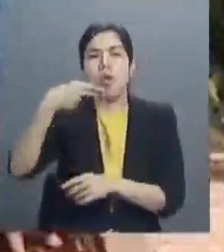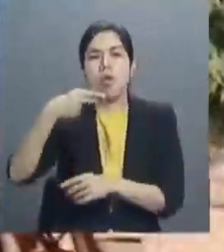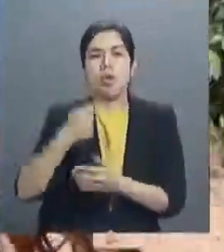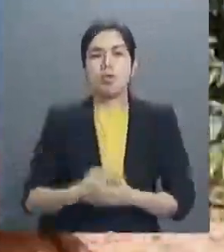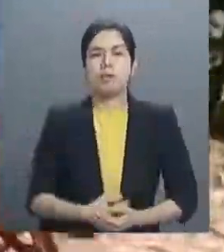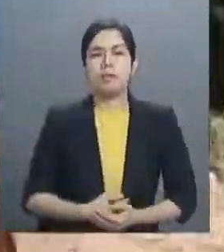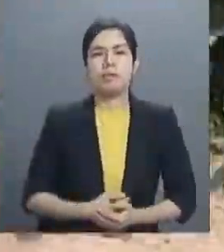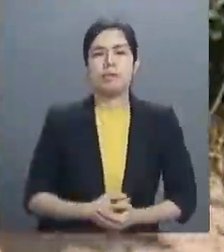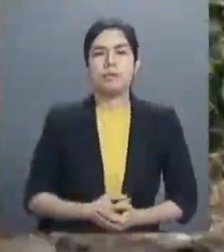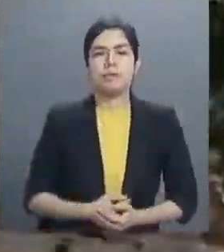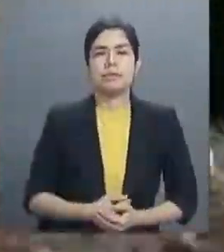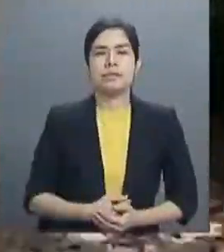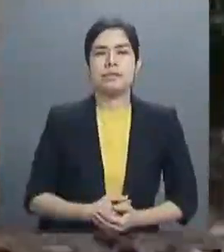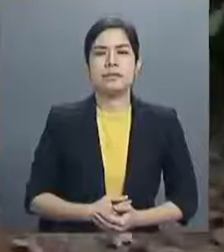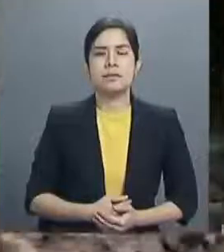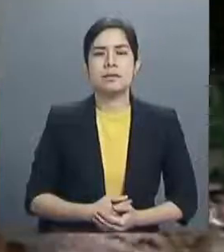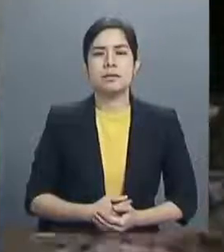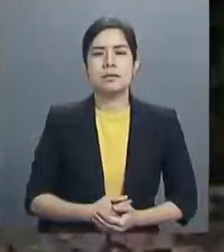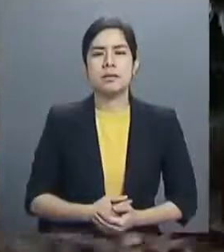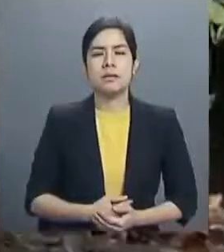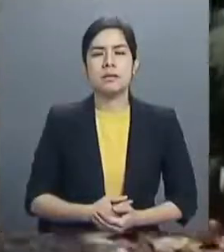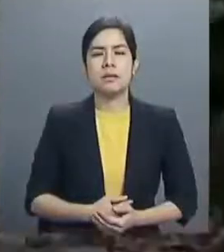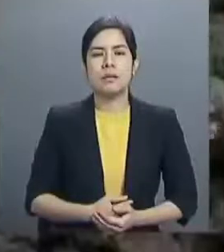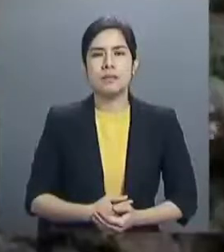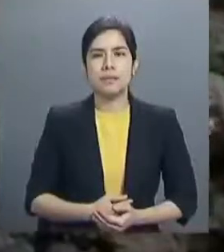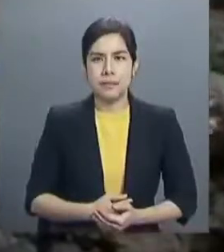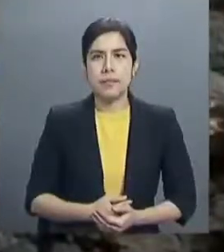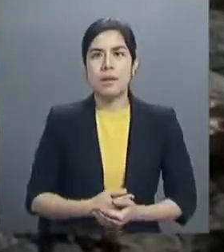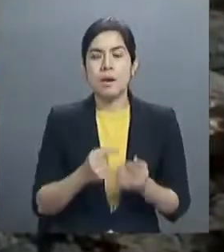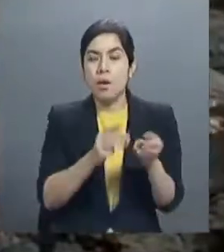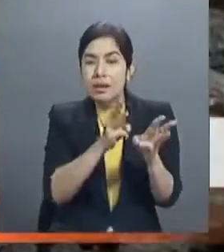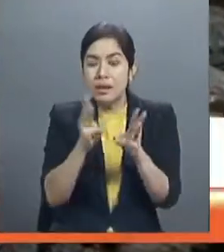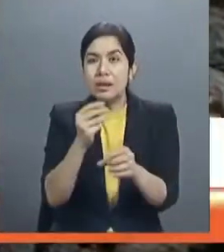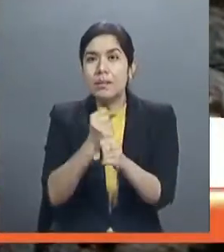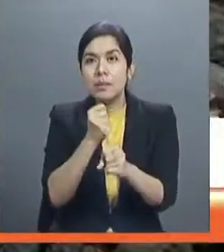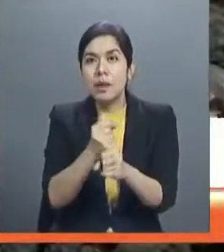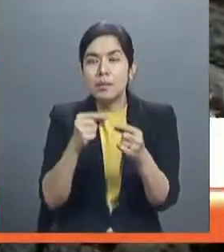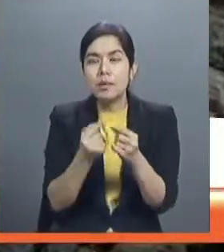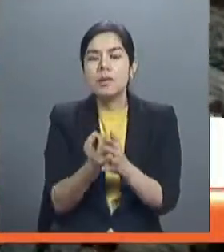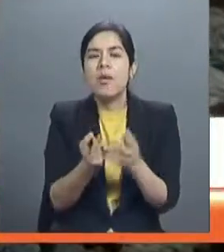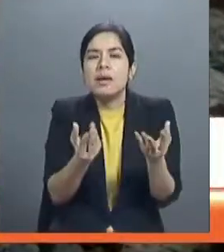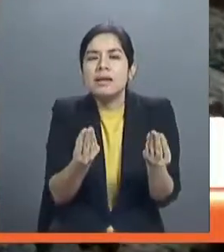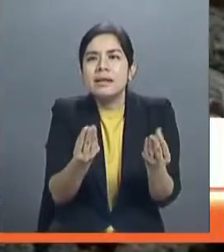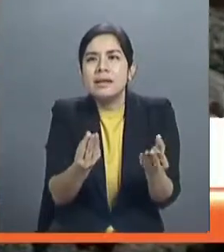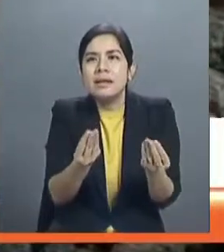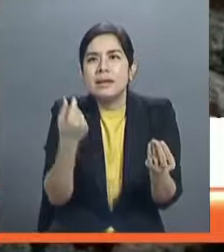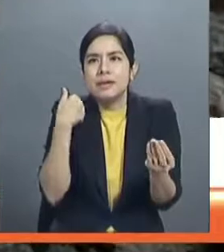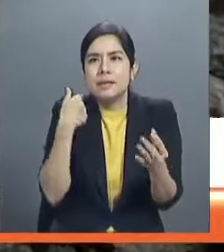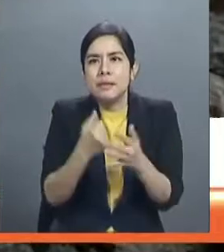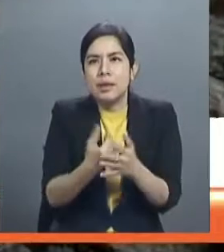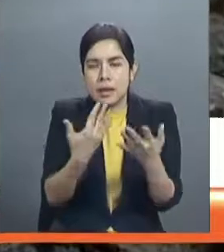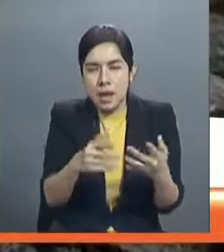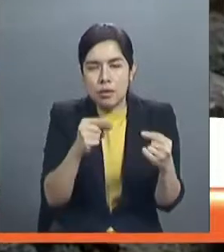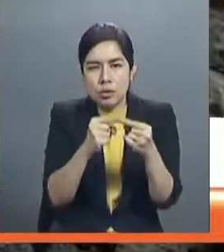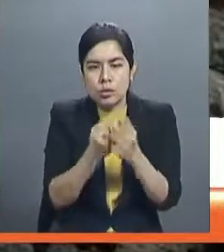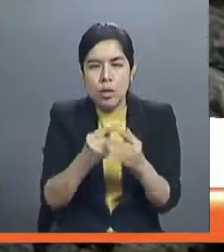ดินซุ่มนี่ดินนี่ม่วนคือเอาไปอุ่มน้ำคลองที่เฮาเฮ็ดนี่เอาไปอุ่มน้ำท้องบ่ให้น้ำท้องไหลออกตอ